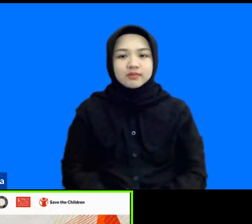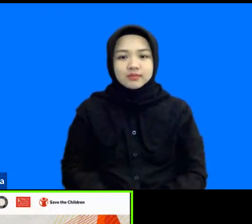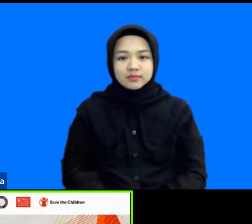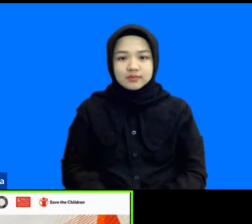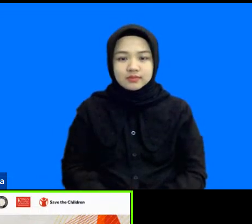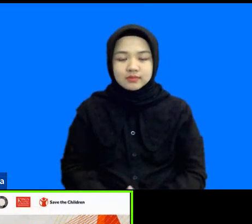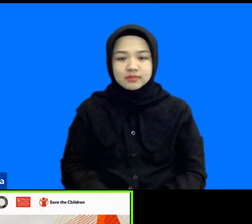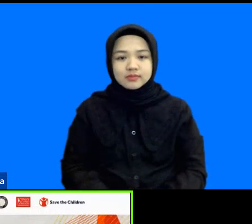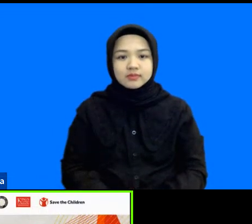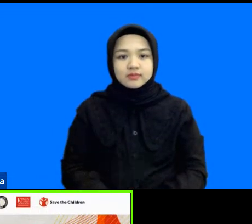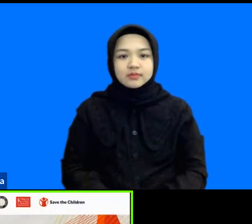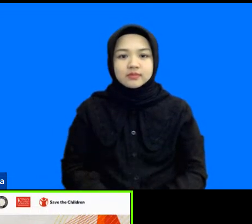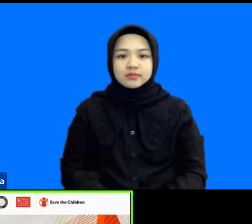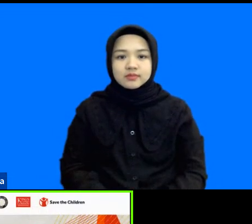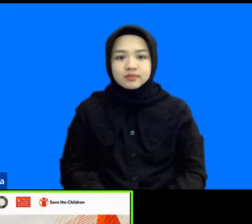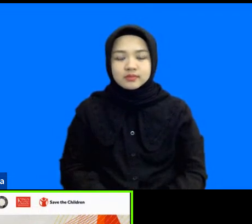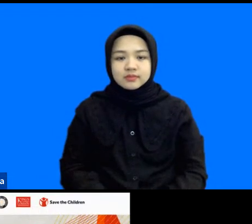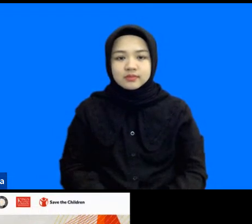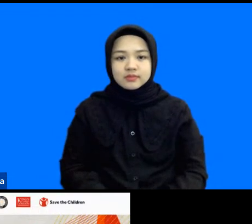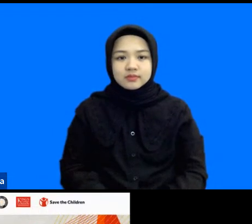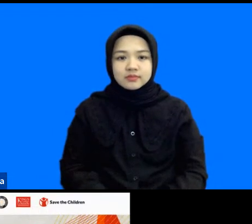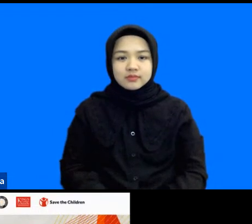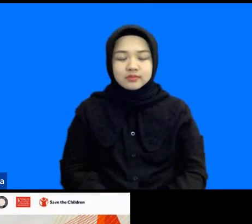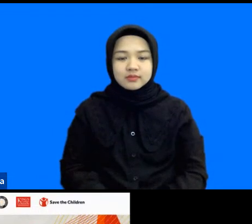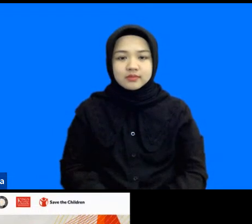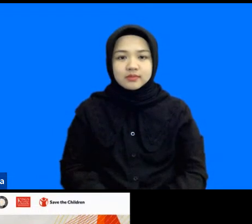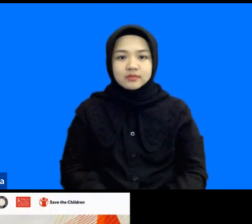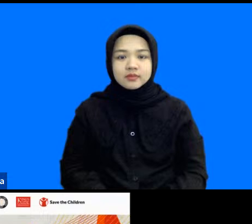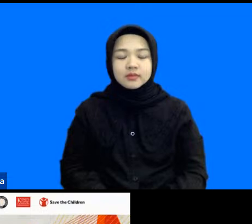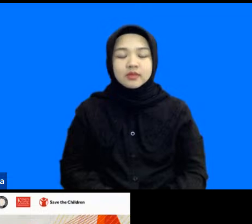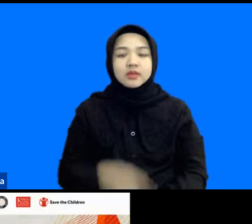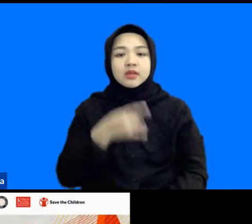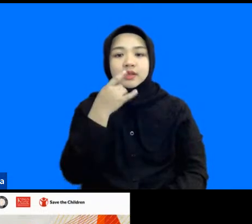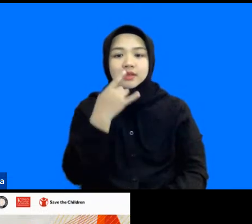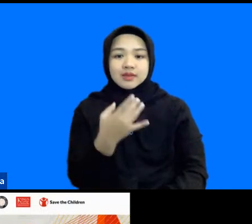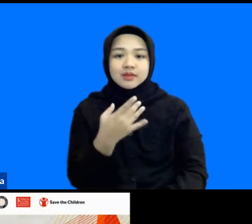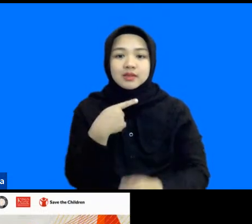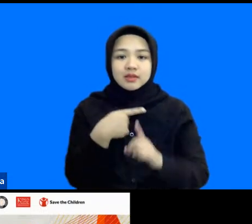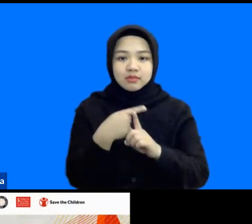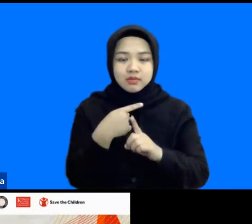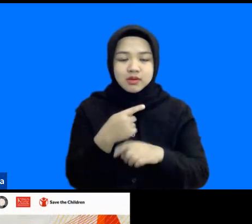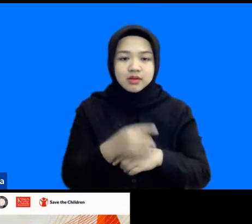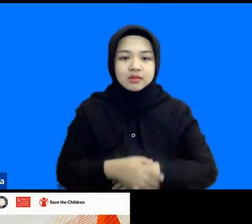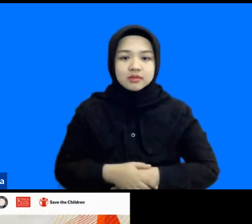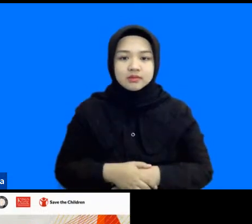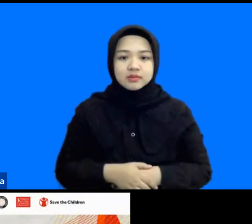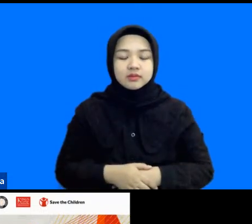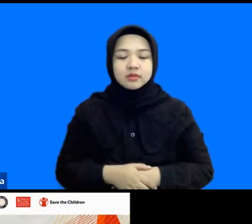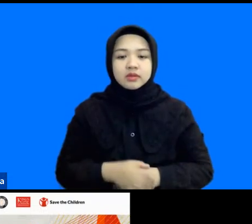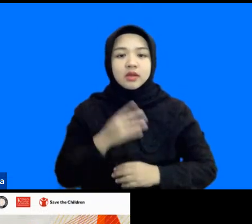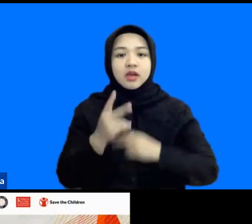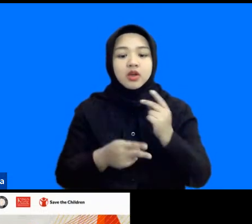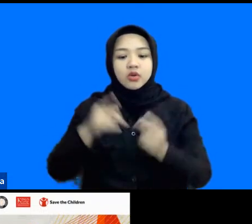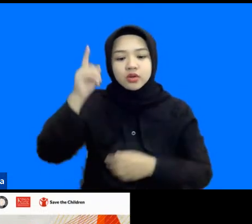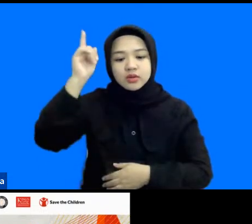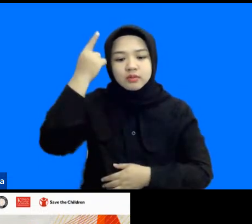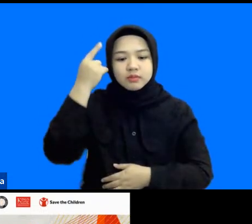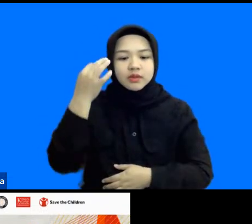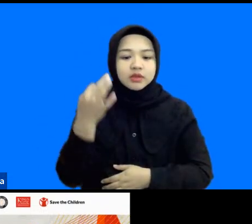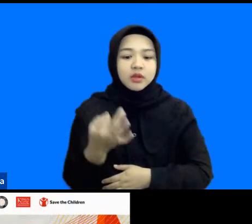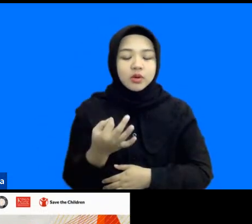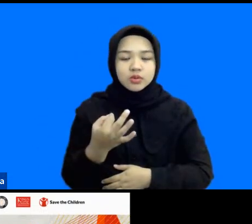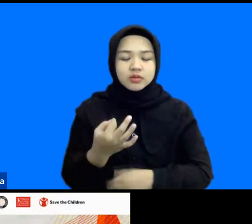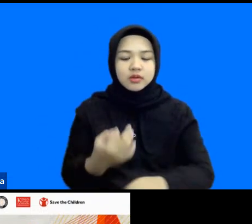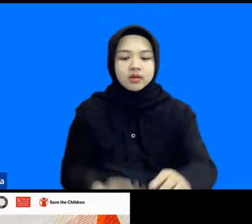Itu sih. Ya. Kalau diizin menambahkan mungkin Bu Endah, kalau di pemerintah kota